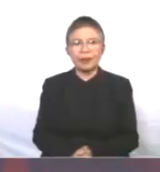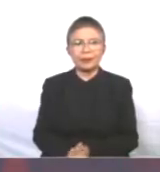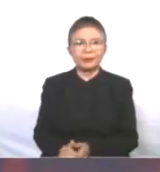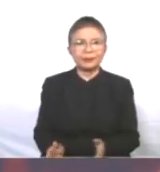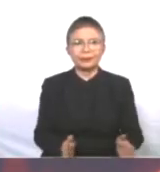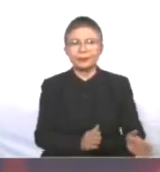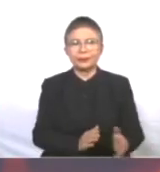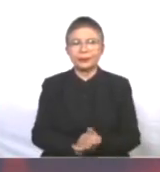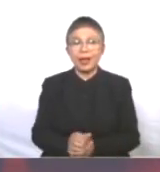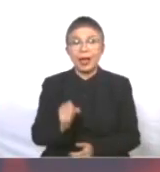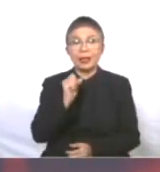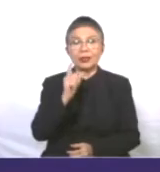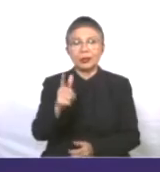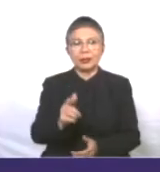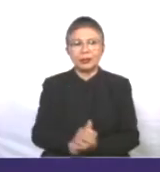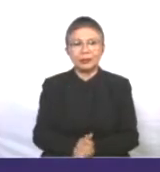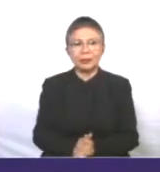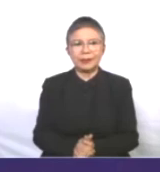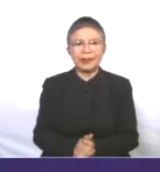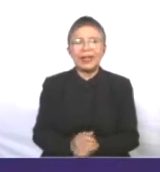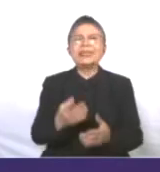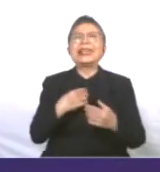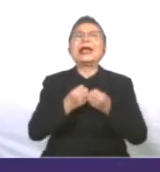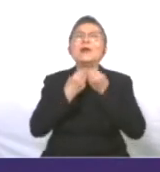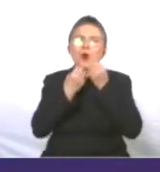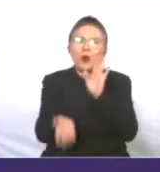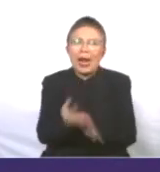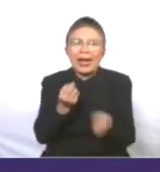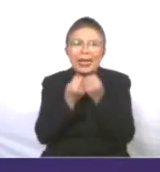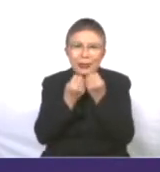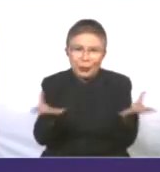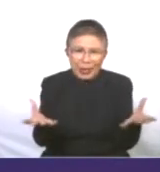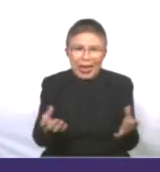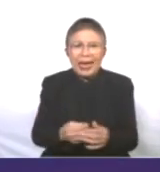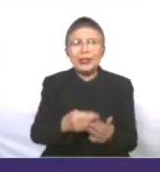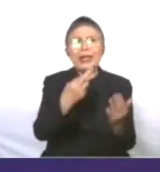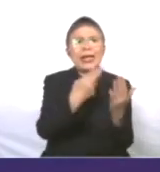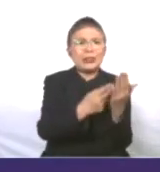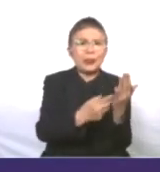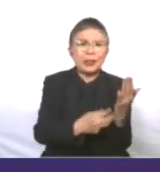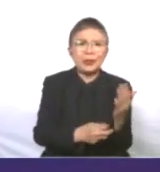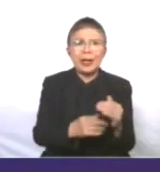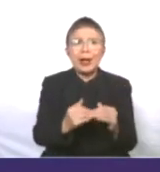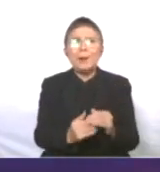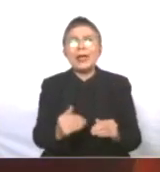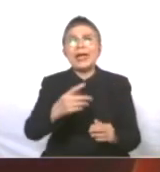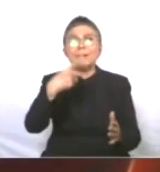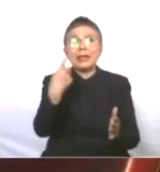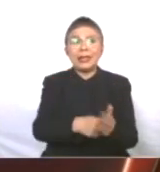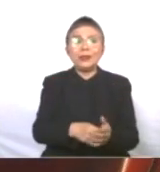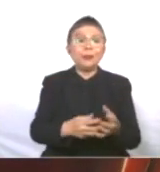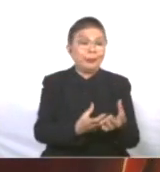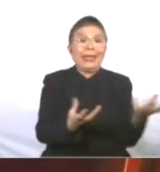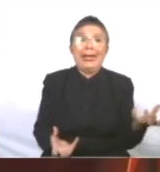Masih lanjut. Silakan. Pak, yang saya klarifikasi tadi adalah tax ratio dan menaikkan pajak, Pak, itu